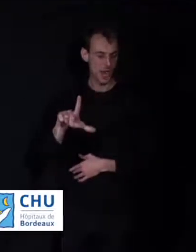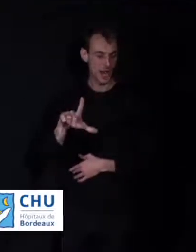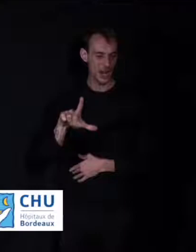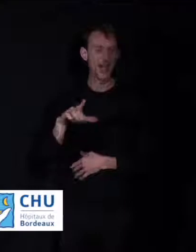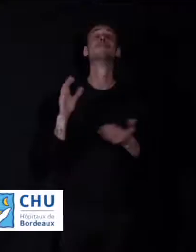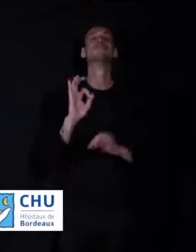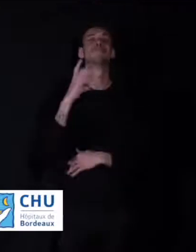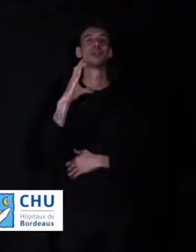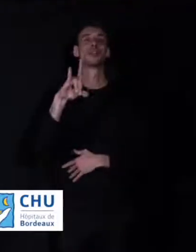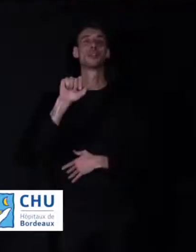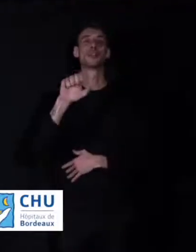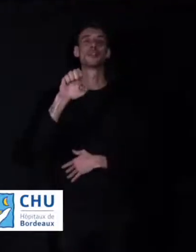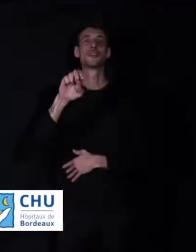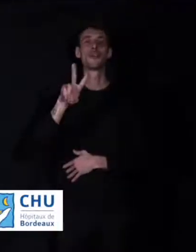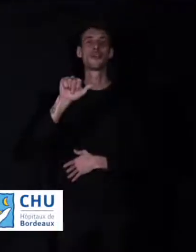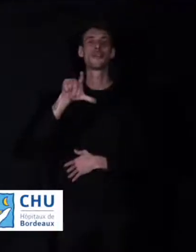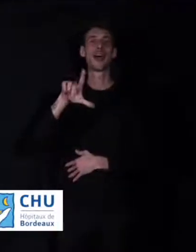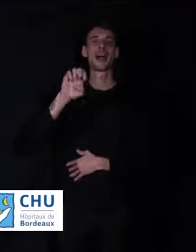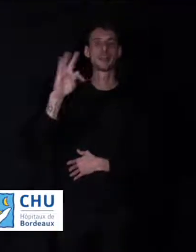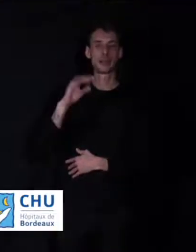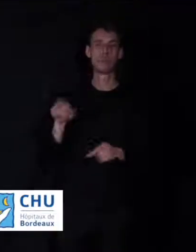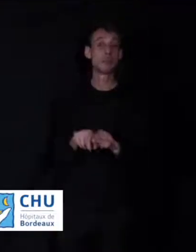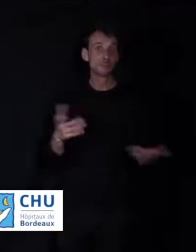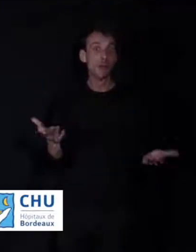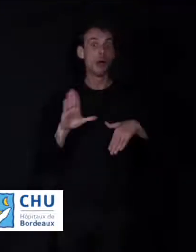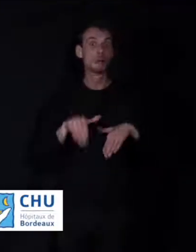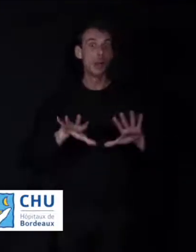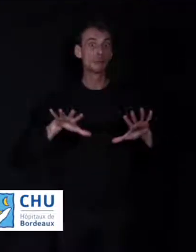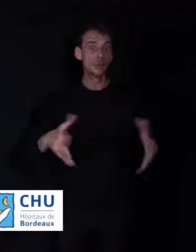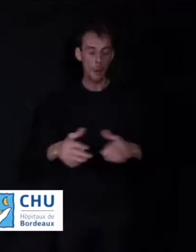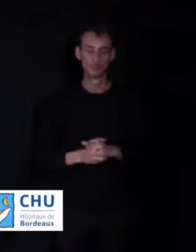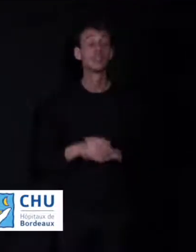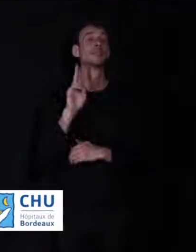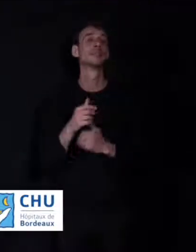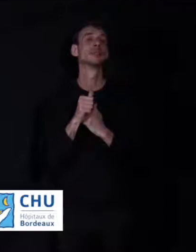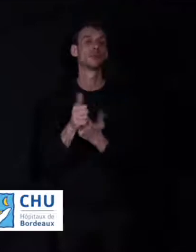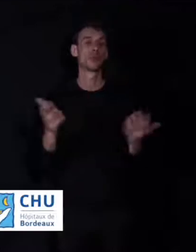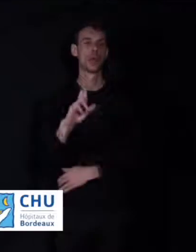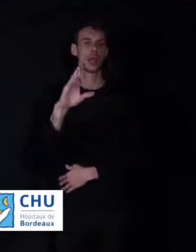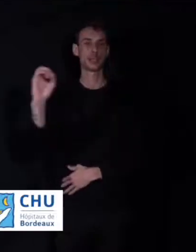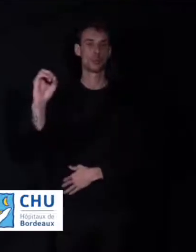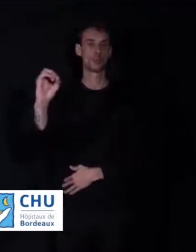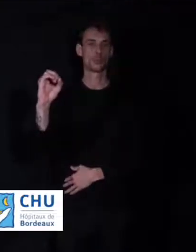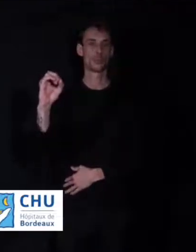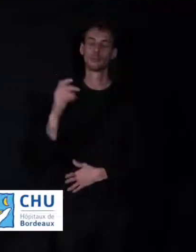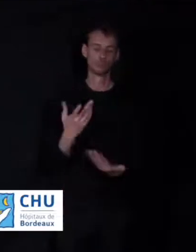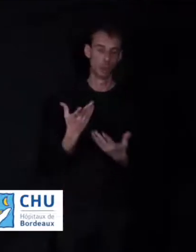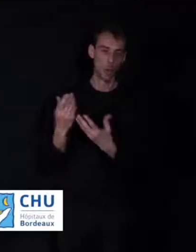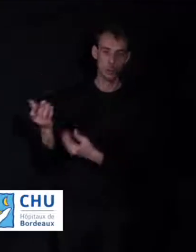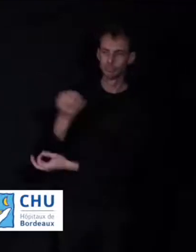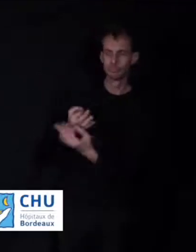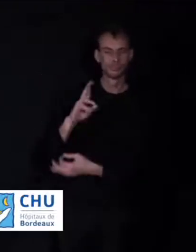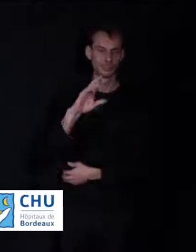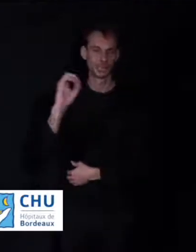Chevalet, pardon. Alors cela va dépendre du fameux R0. Alors le R0, on en parle beaucoup, c'est